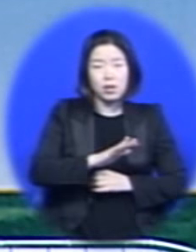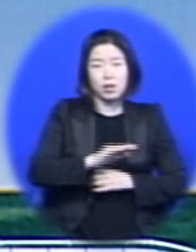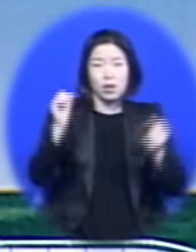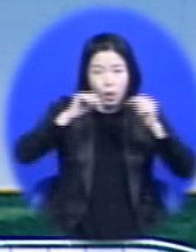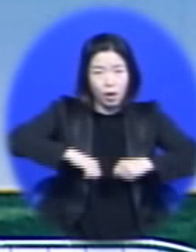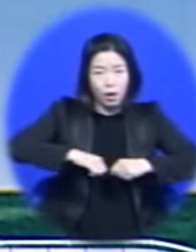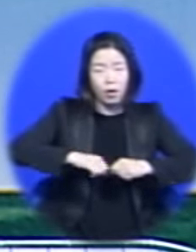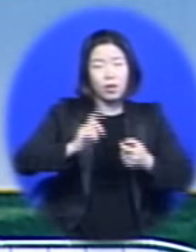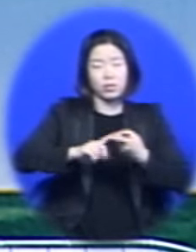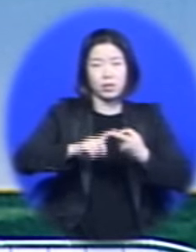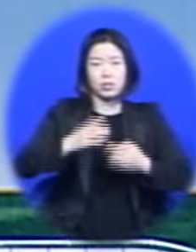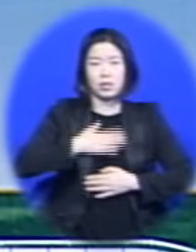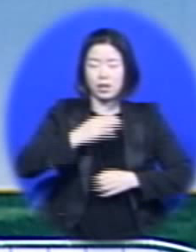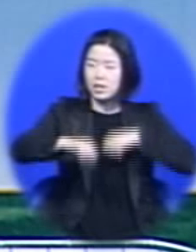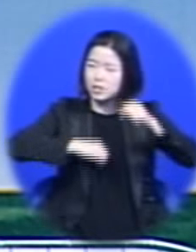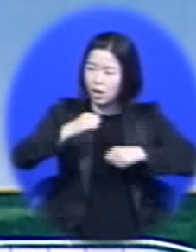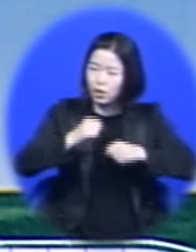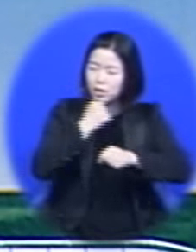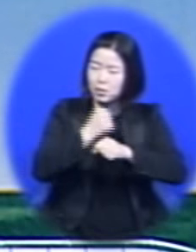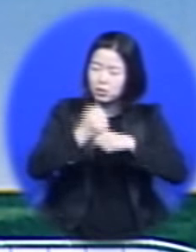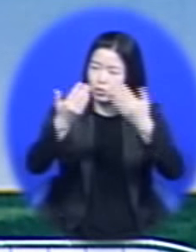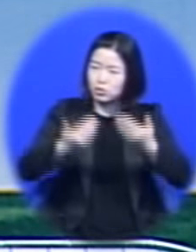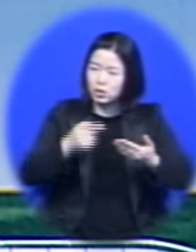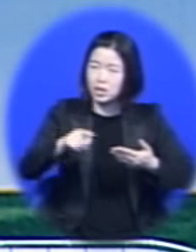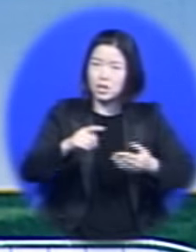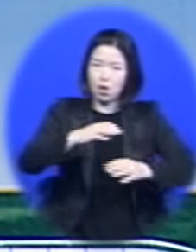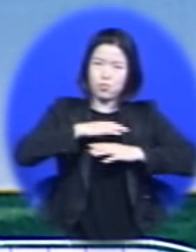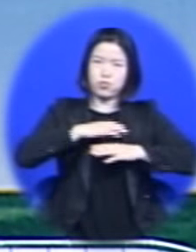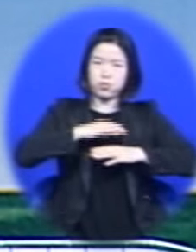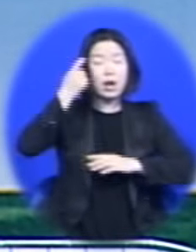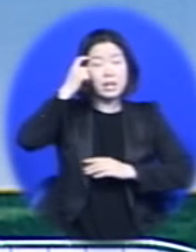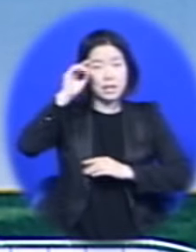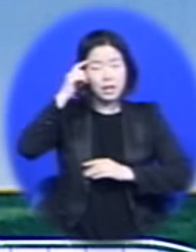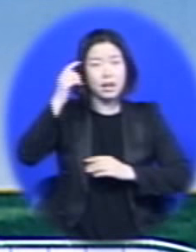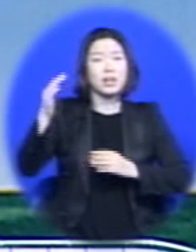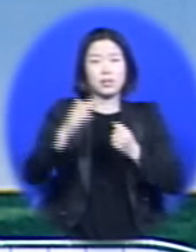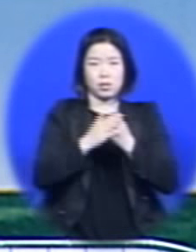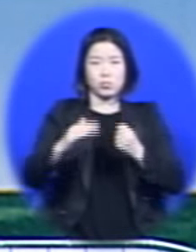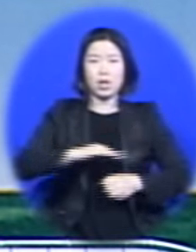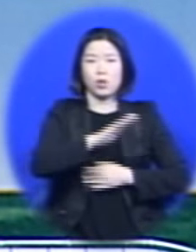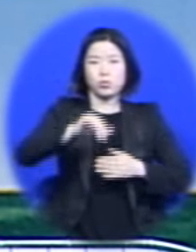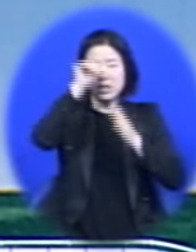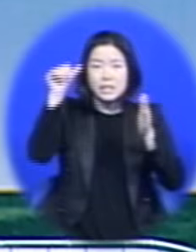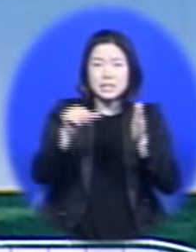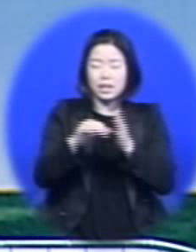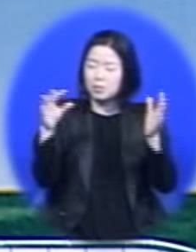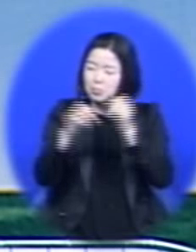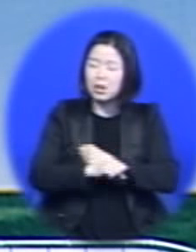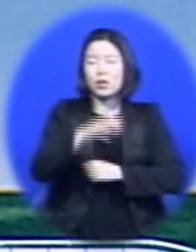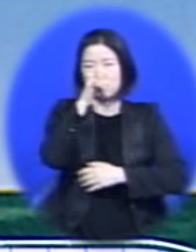나를 자유하게 해줄 거라고 하는 이 무서운 생각 때문에 우리 인생이 망가지는